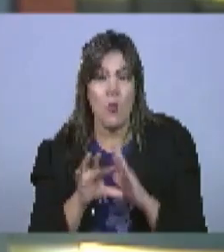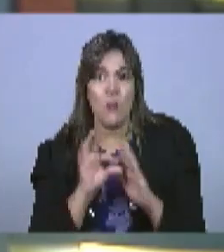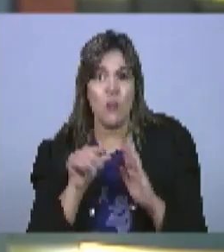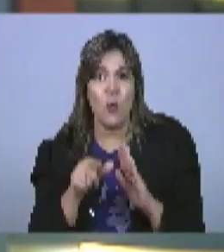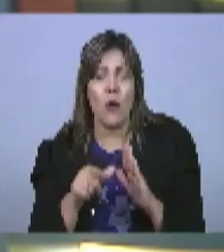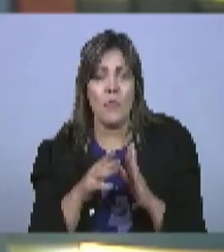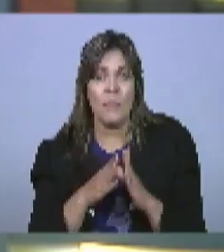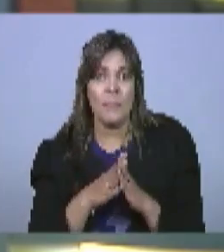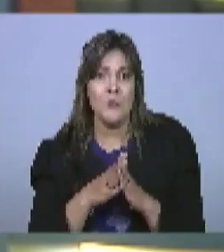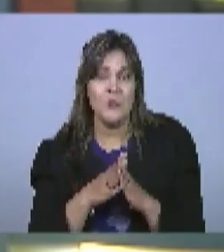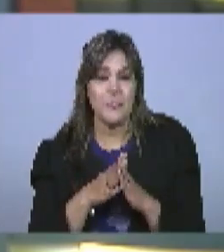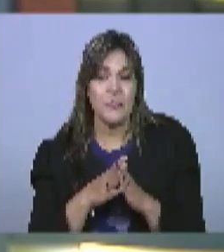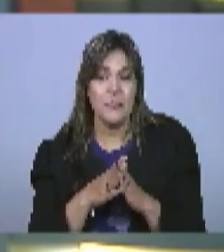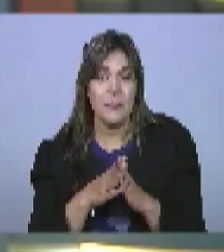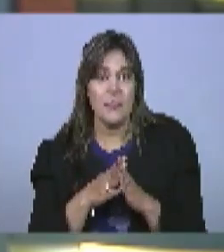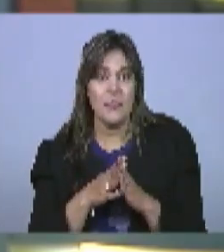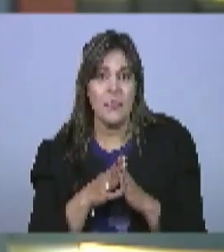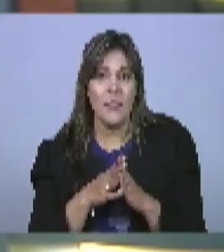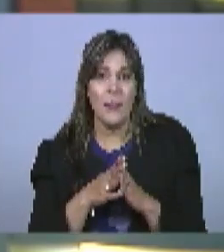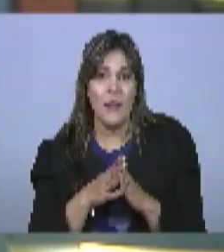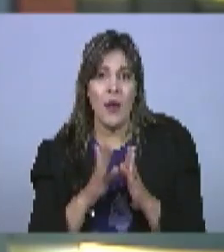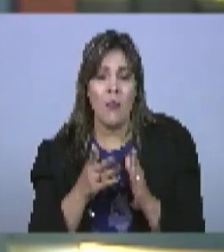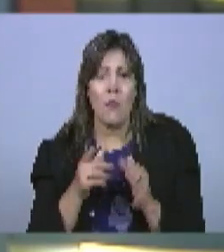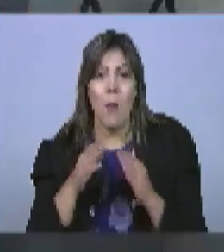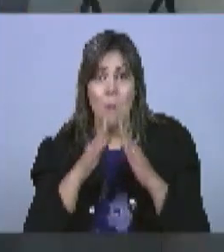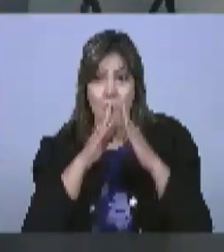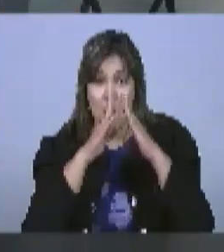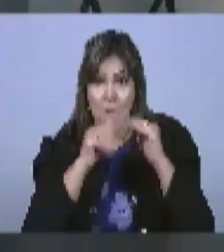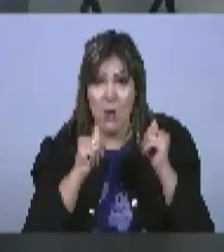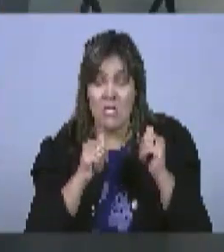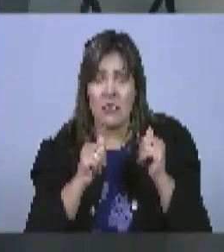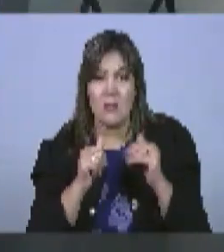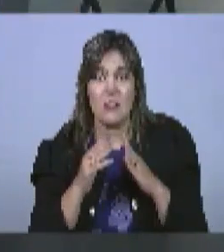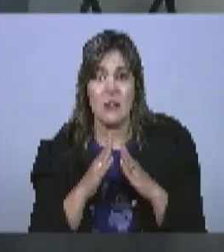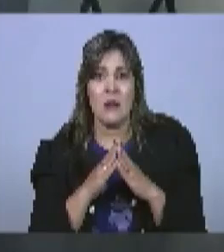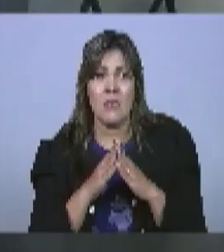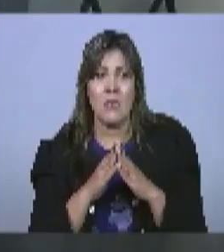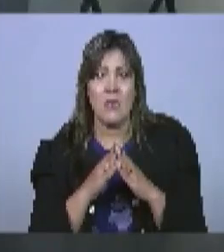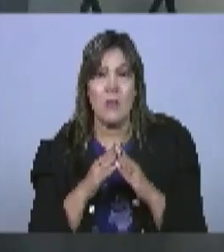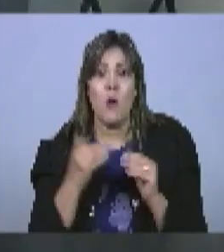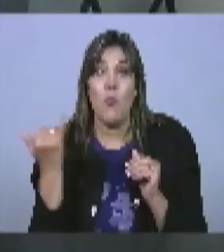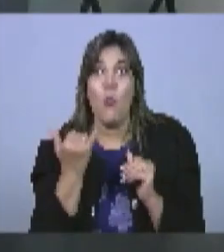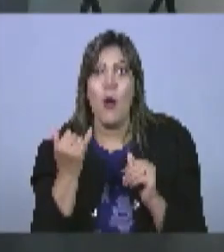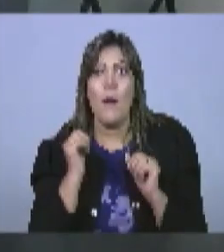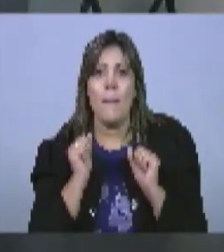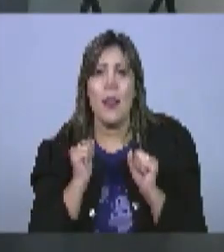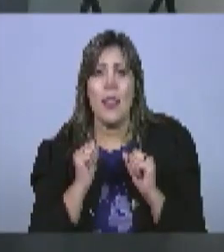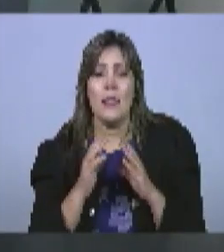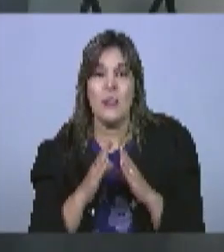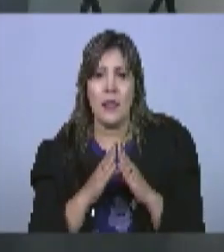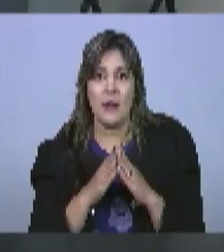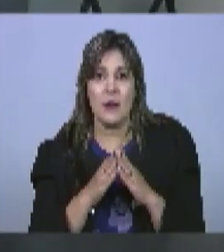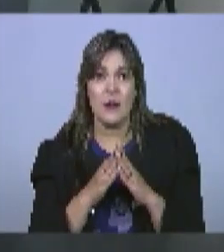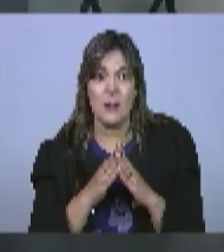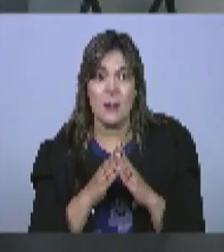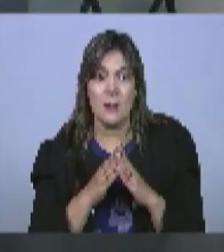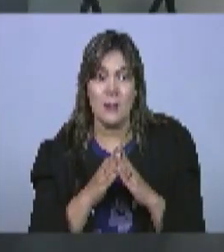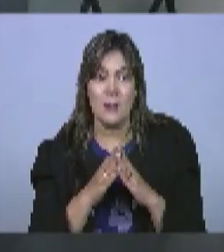الموضوع طبعا مصر موقفها موقف مهم جدا تجاه